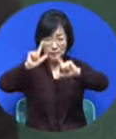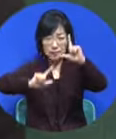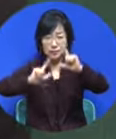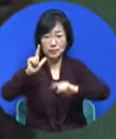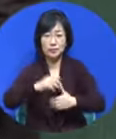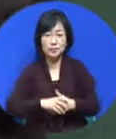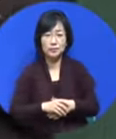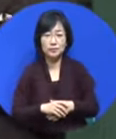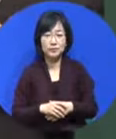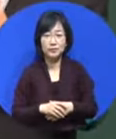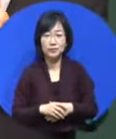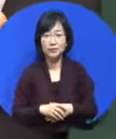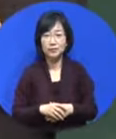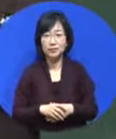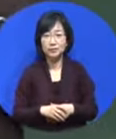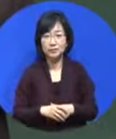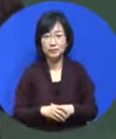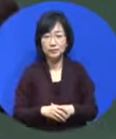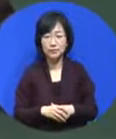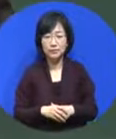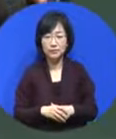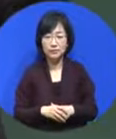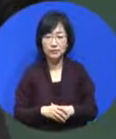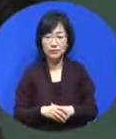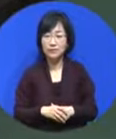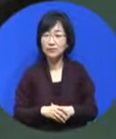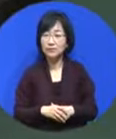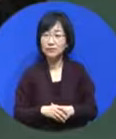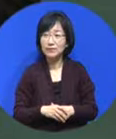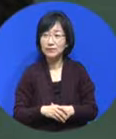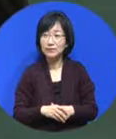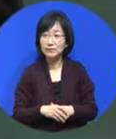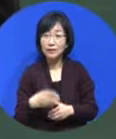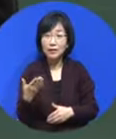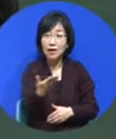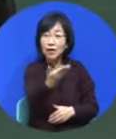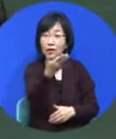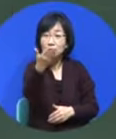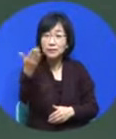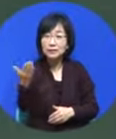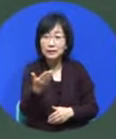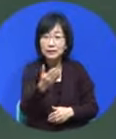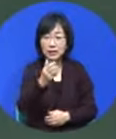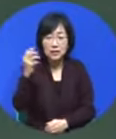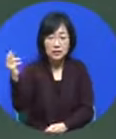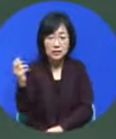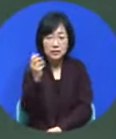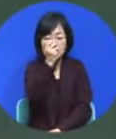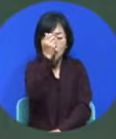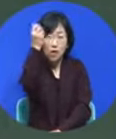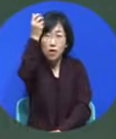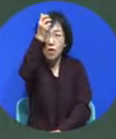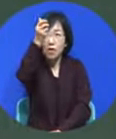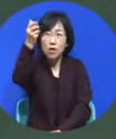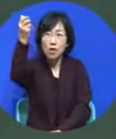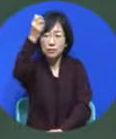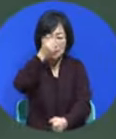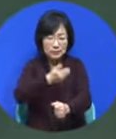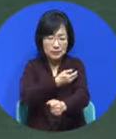장면입니다 보세요 여러분들이 하나님의 성령 안에서 일어나는 진짜 응답을